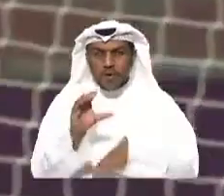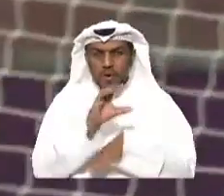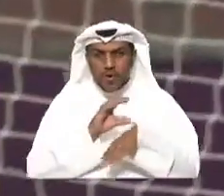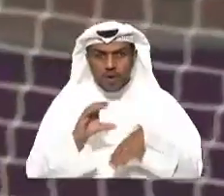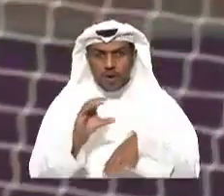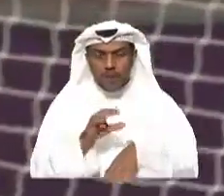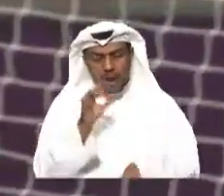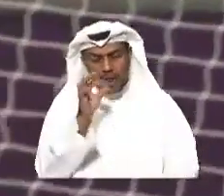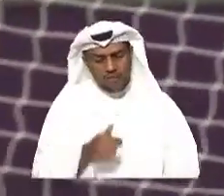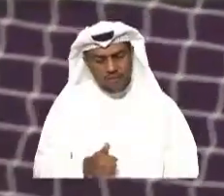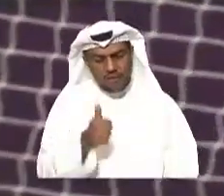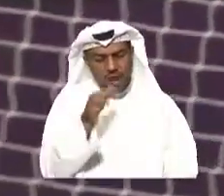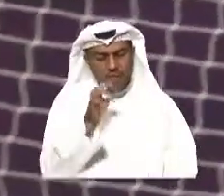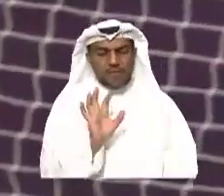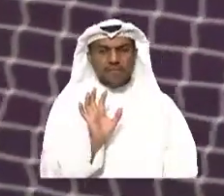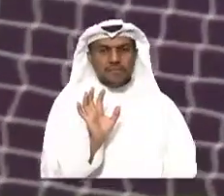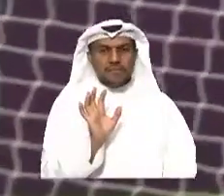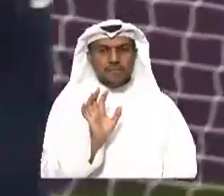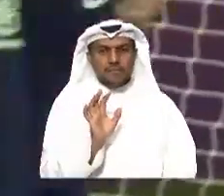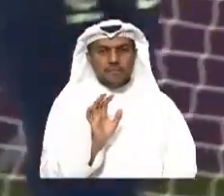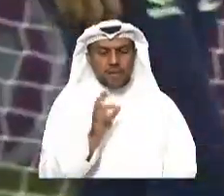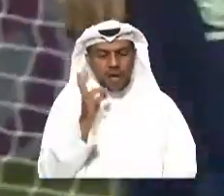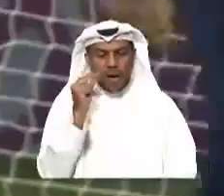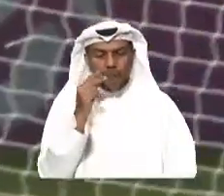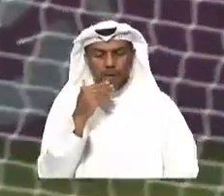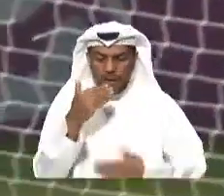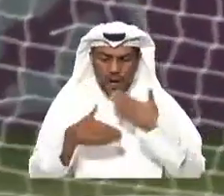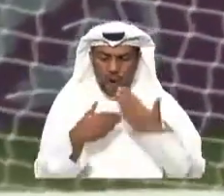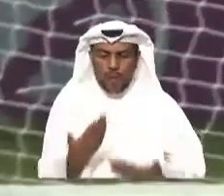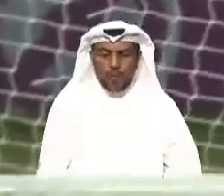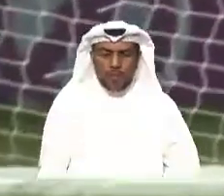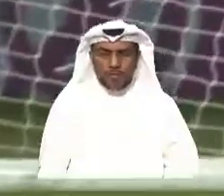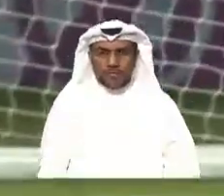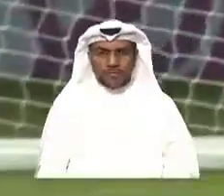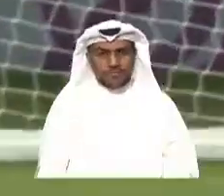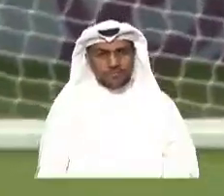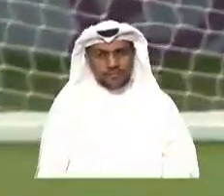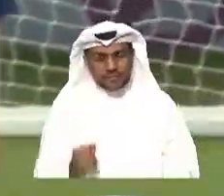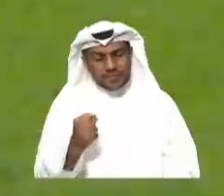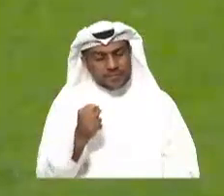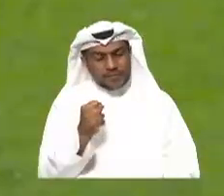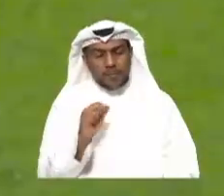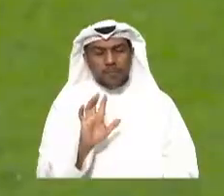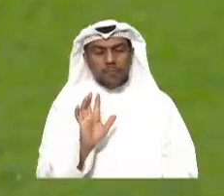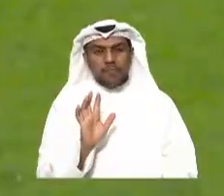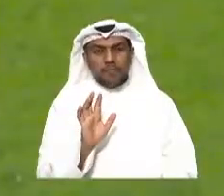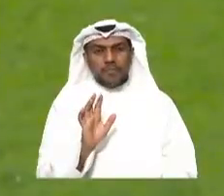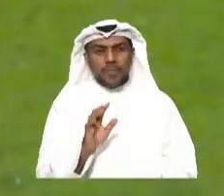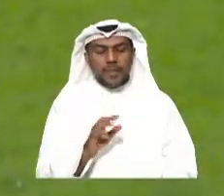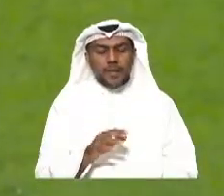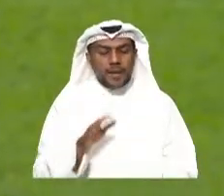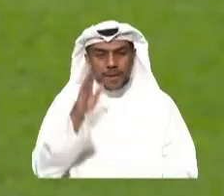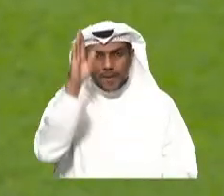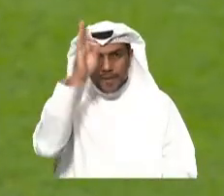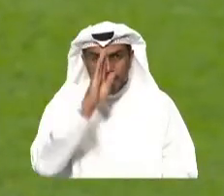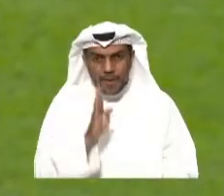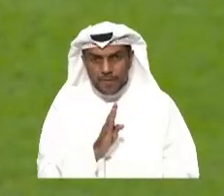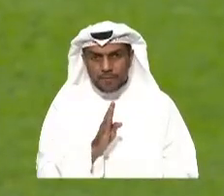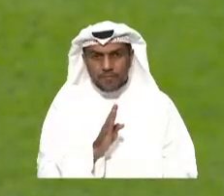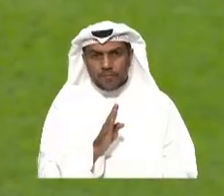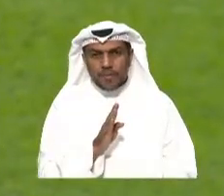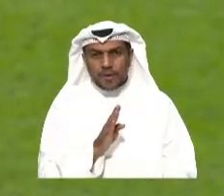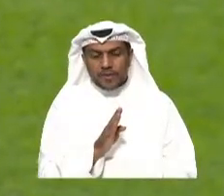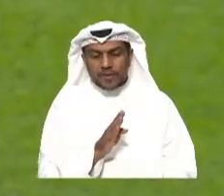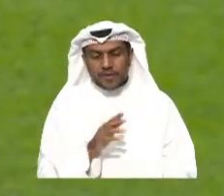سوء الفوز في مواجهه الليله لو اراد مواصله المشوار الى دور ثم النهائي وتتصدى البرازيل جدول الترتيب برصيد سته